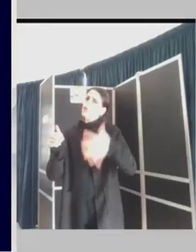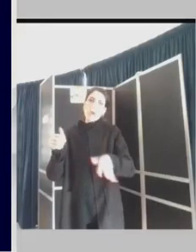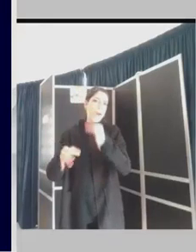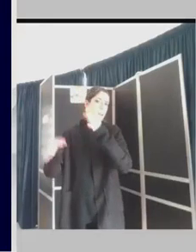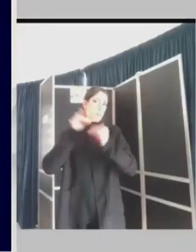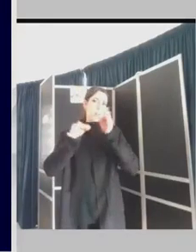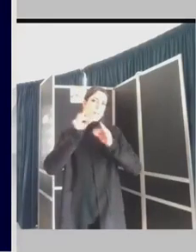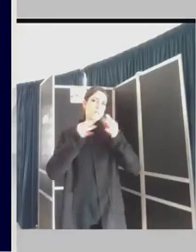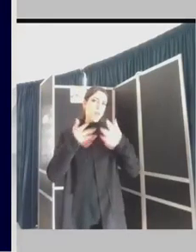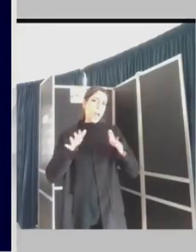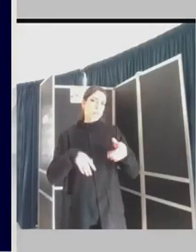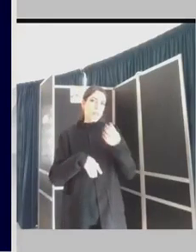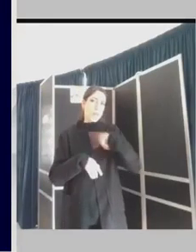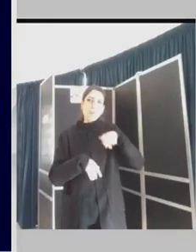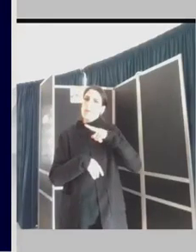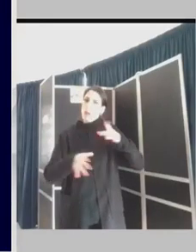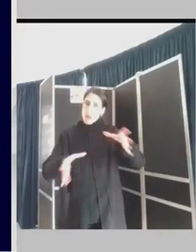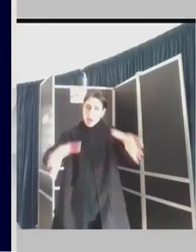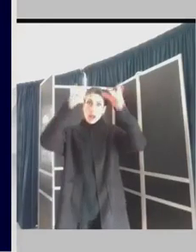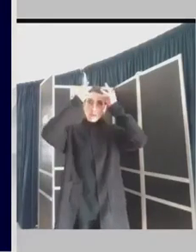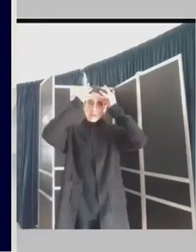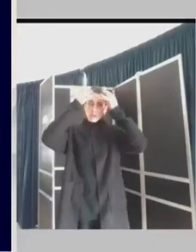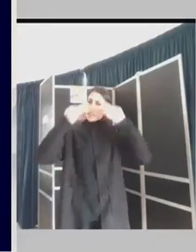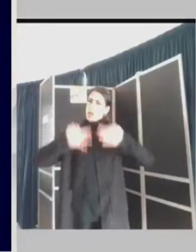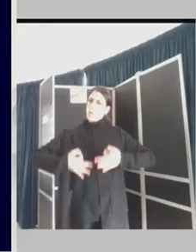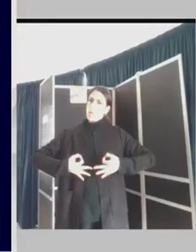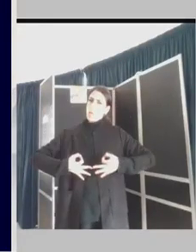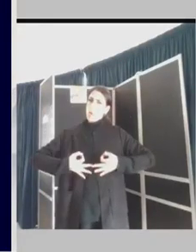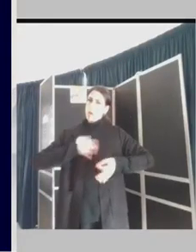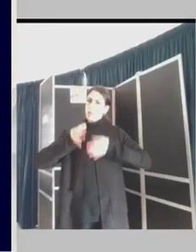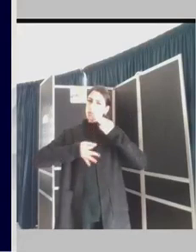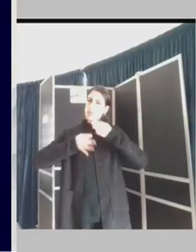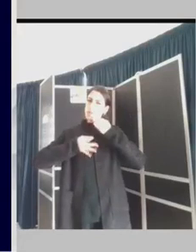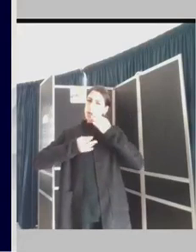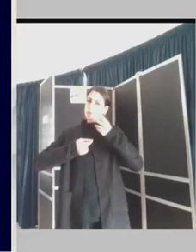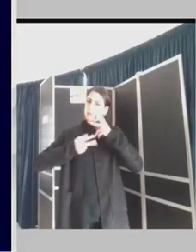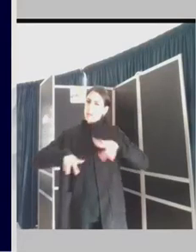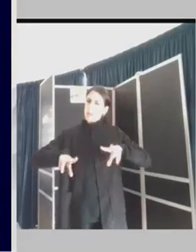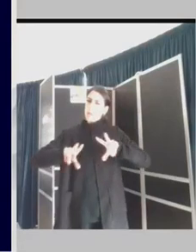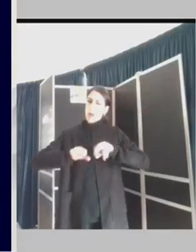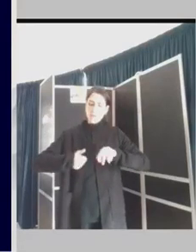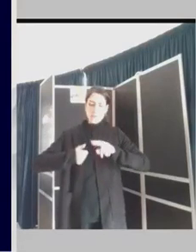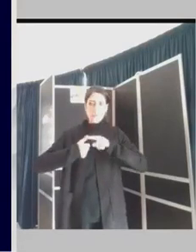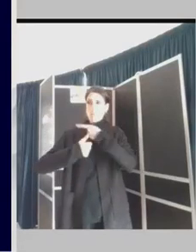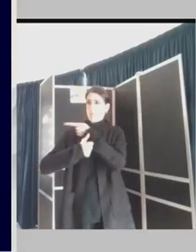Ripetere quante cose, quanto siete bravi, quanto sono brave le associazioni sul territorio,